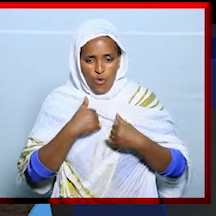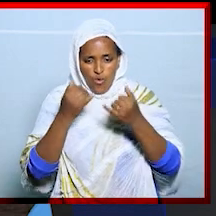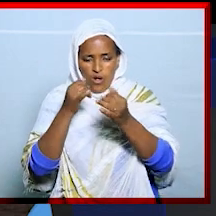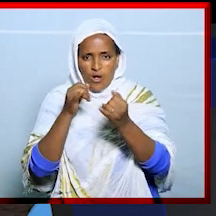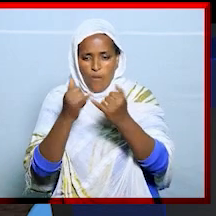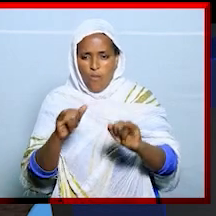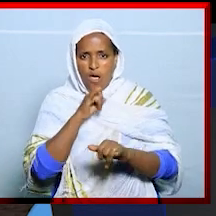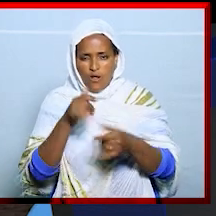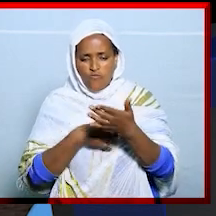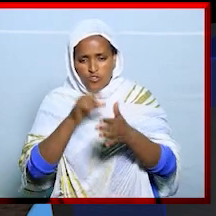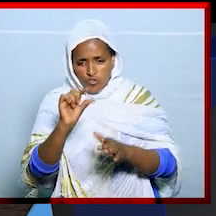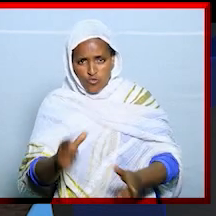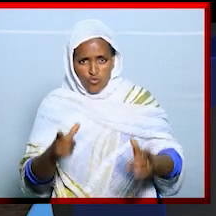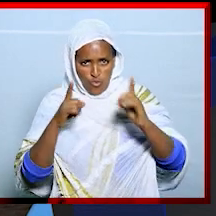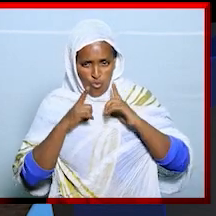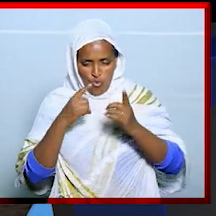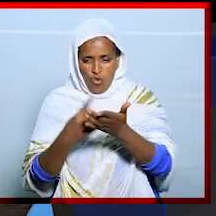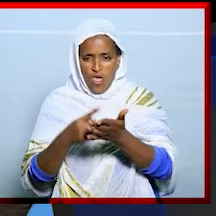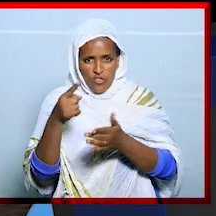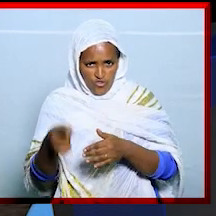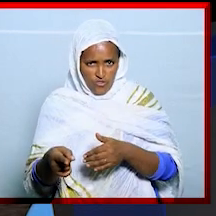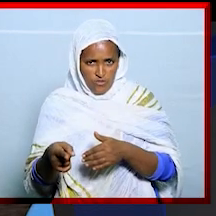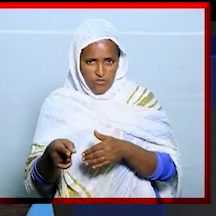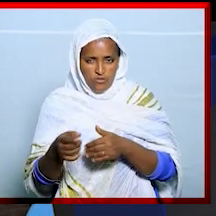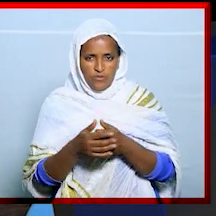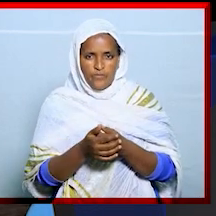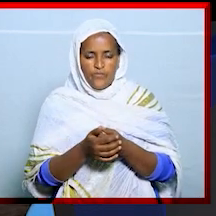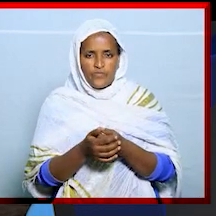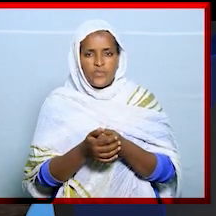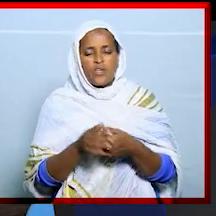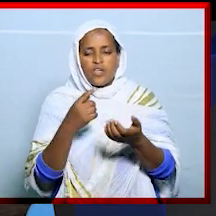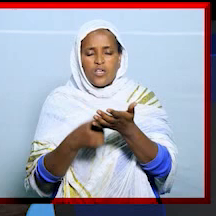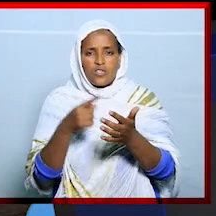እያለው ከማያካፍል ሰው ይልቅ ጥቂት ኖሮ ያችን